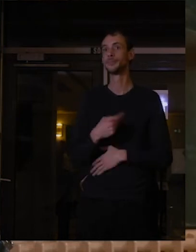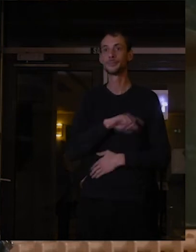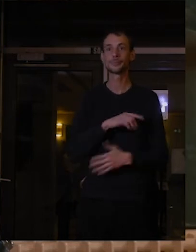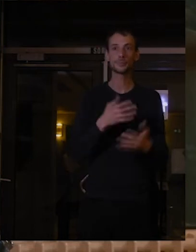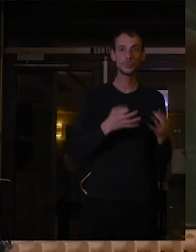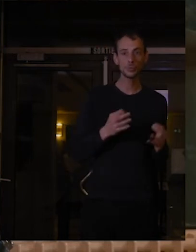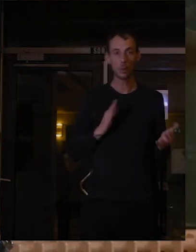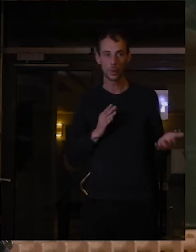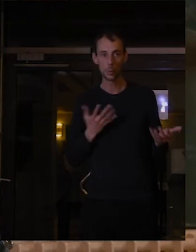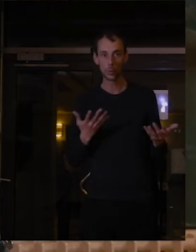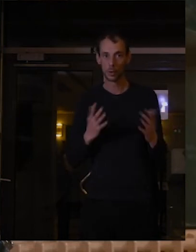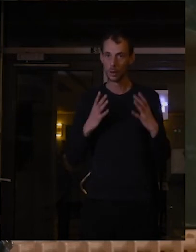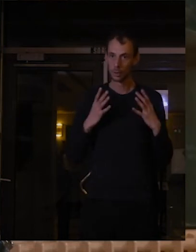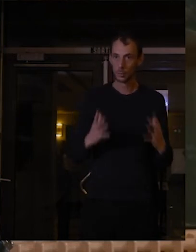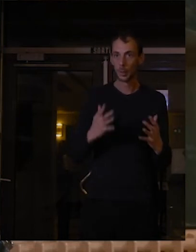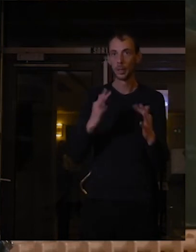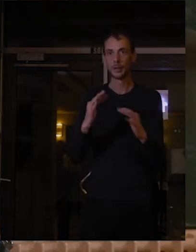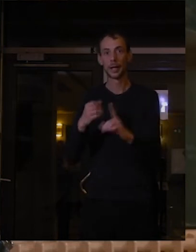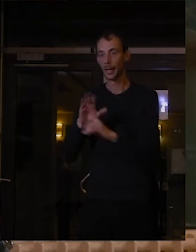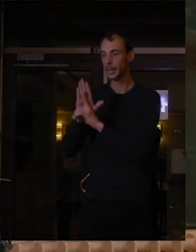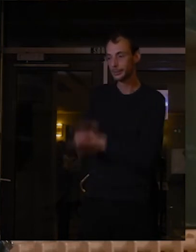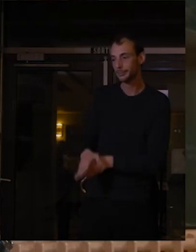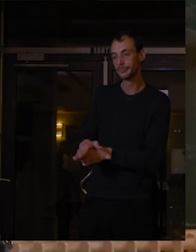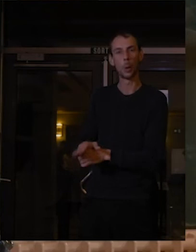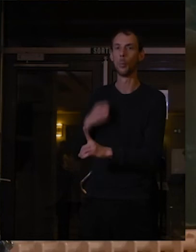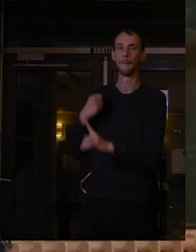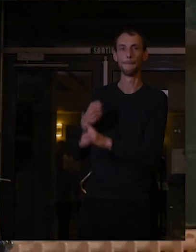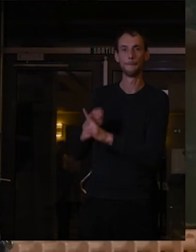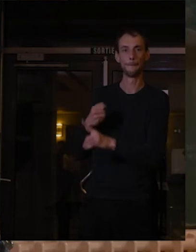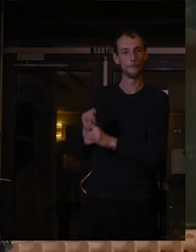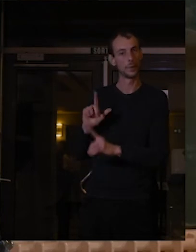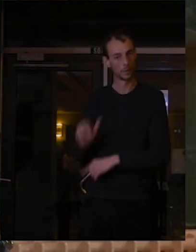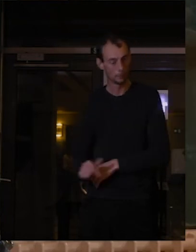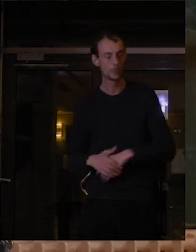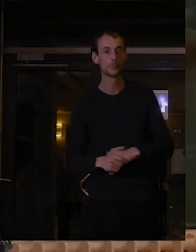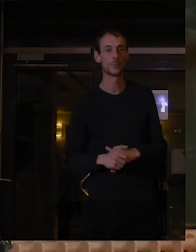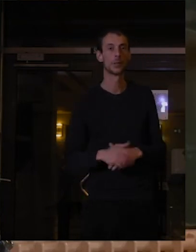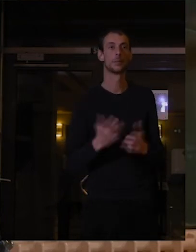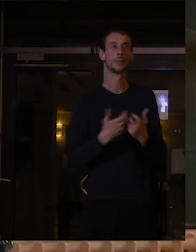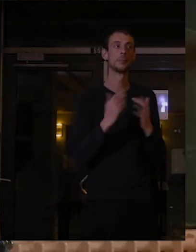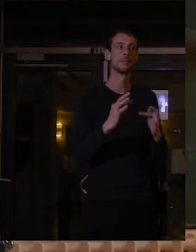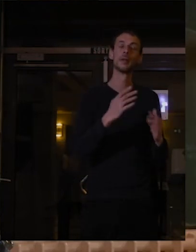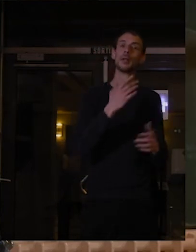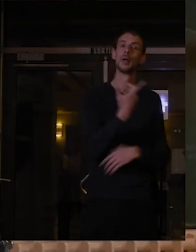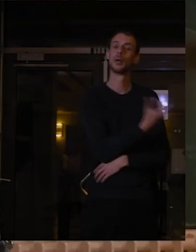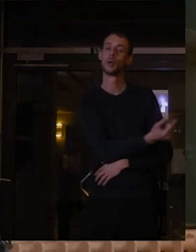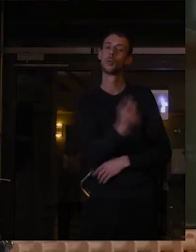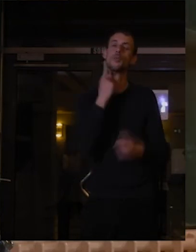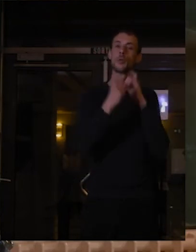l'égalité. Nous avons des interventions pour les violences conjugales